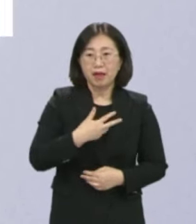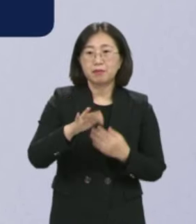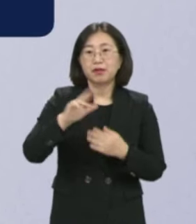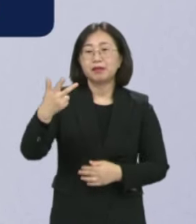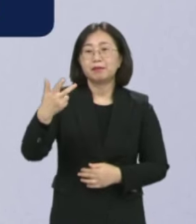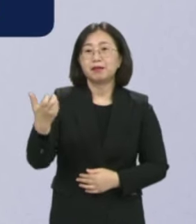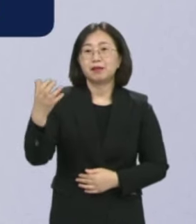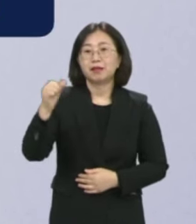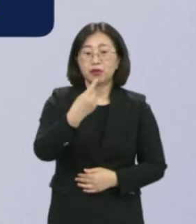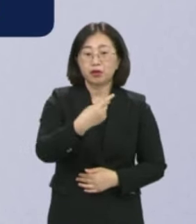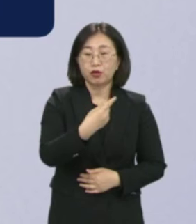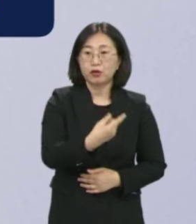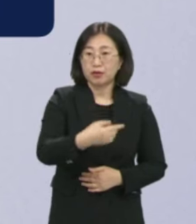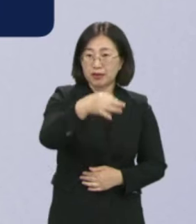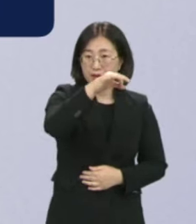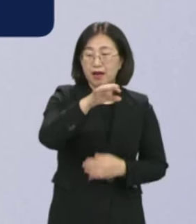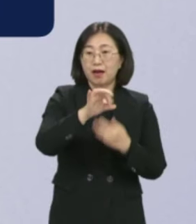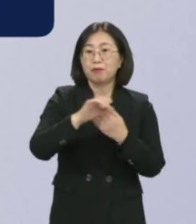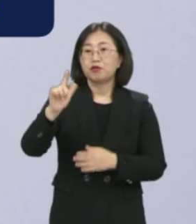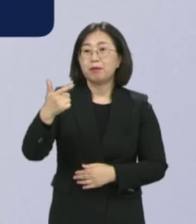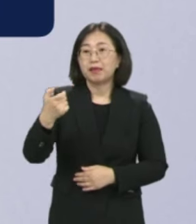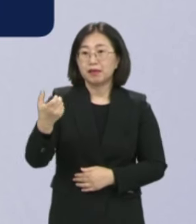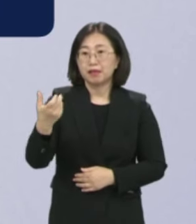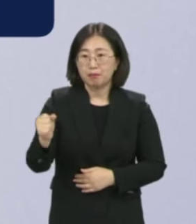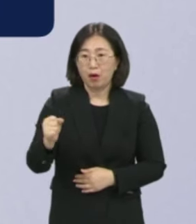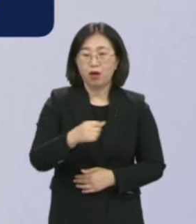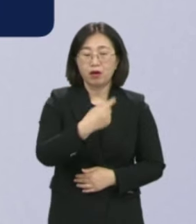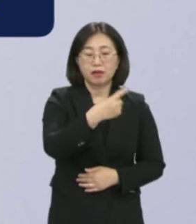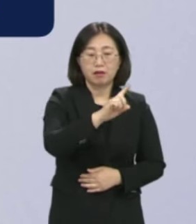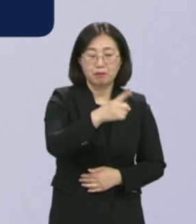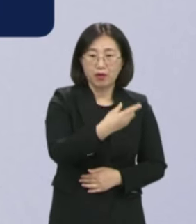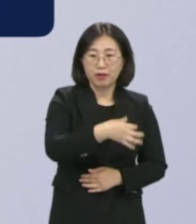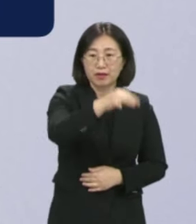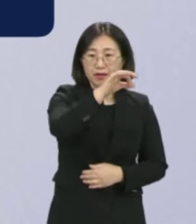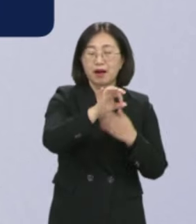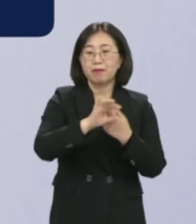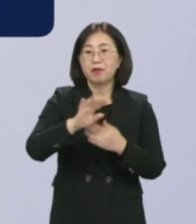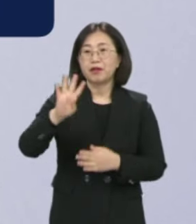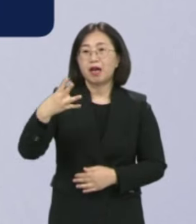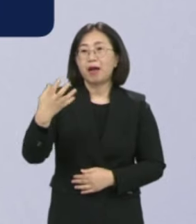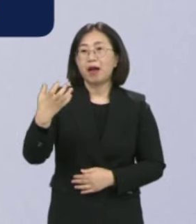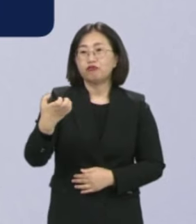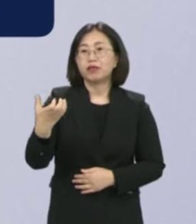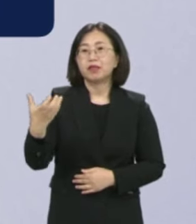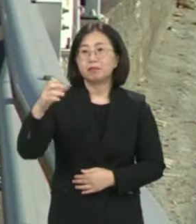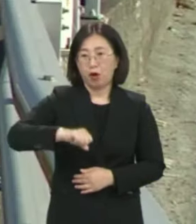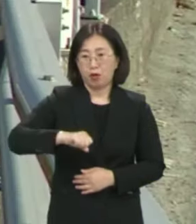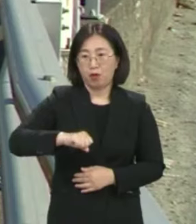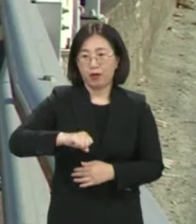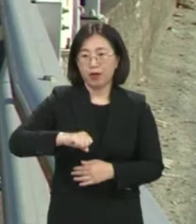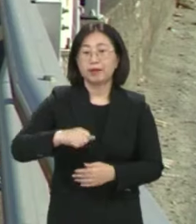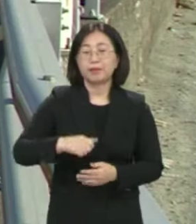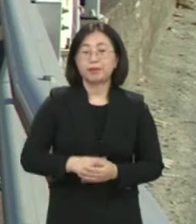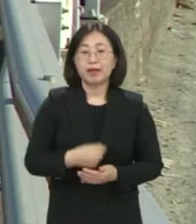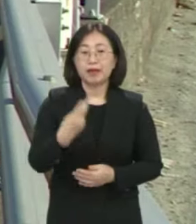원 1,000원으로 인상할 경우 610억 원 1100원으로 인상하면 490억 원을 달합니다